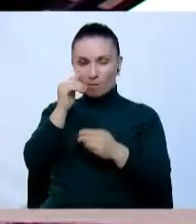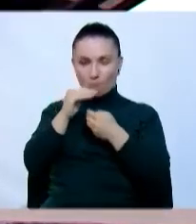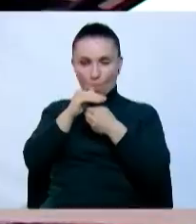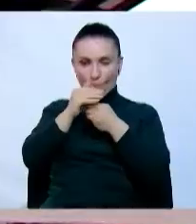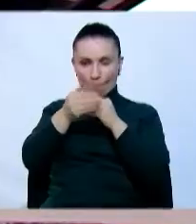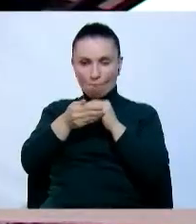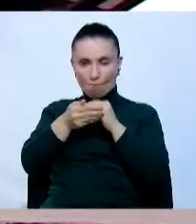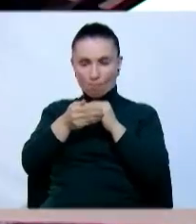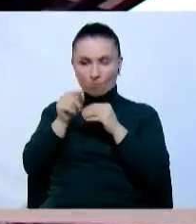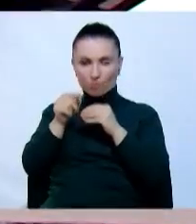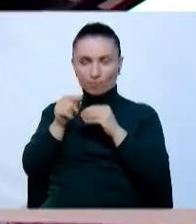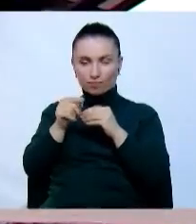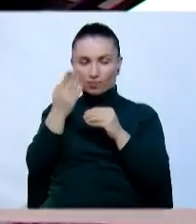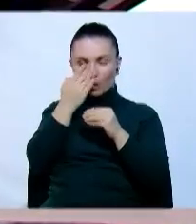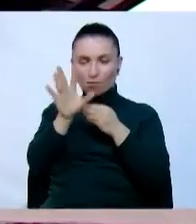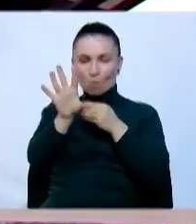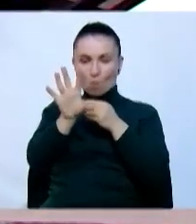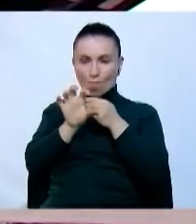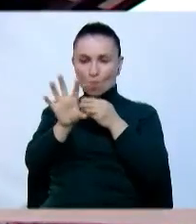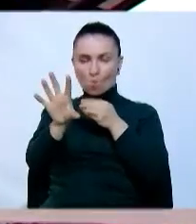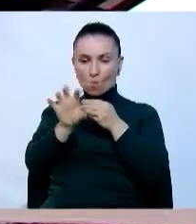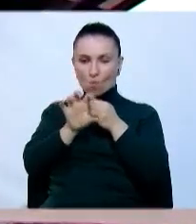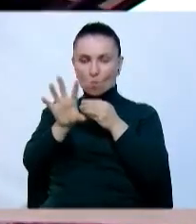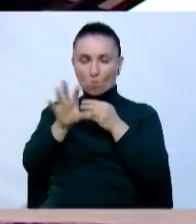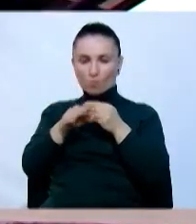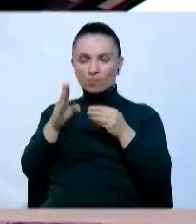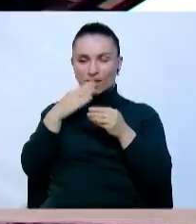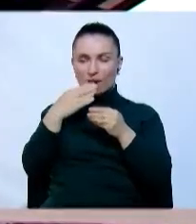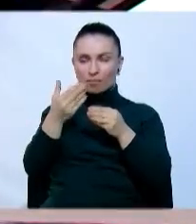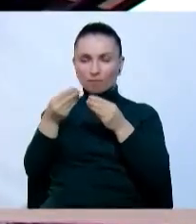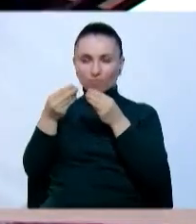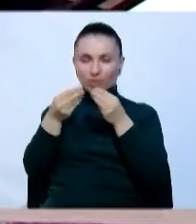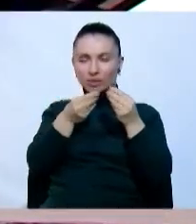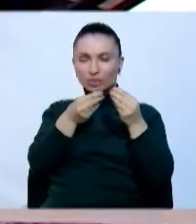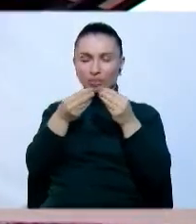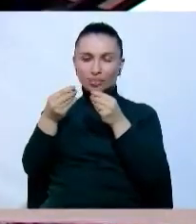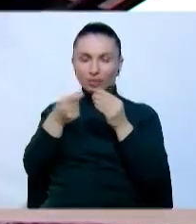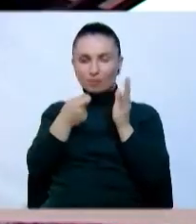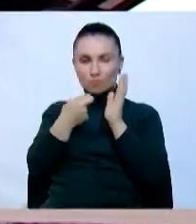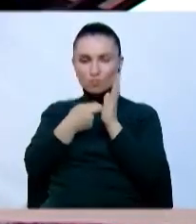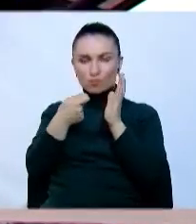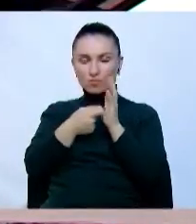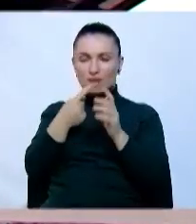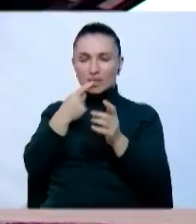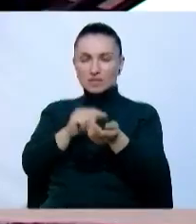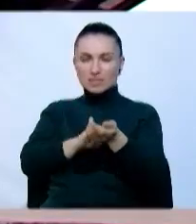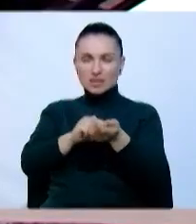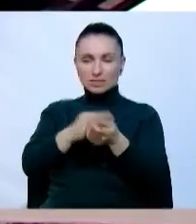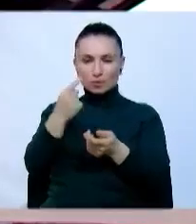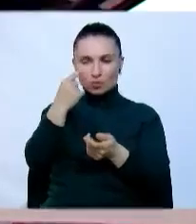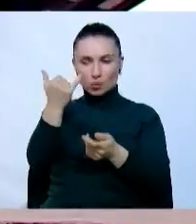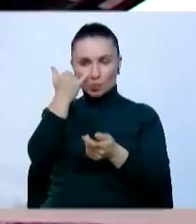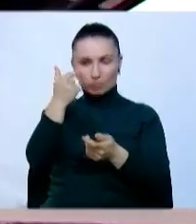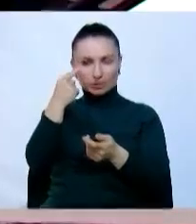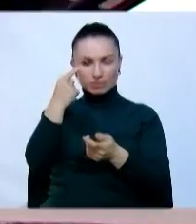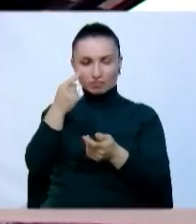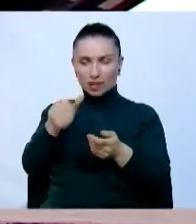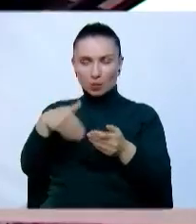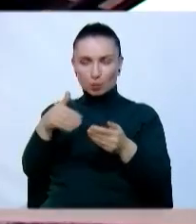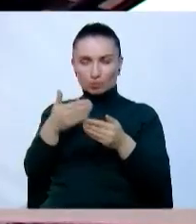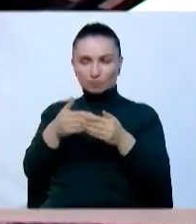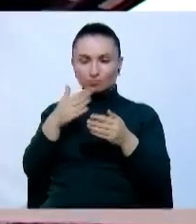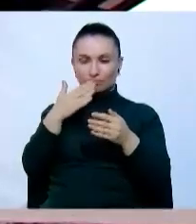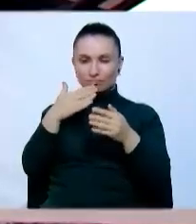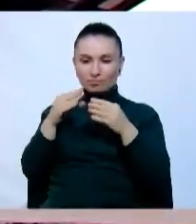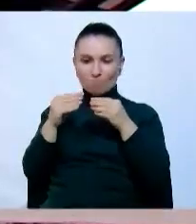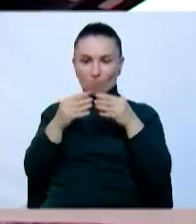თვალის რქოვანა იკვებება ჟანგბადით და წყალწყვეტნამით, რომელიც არსებობს თვალში, იმიტომ რომ რქოვანას არ აქვს სისხლძაღლოვანი ქსელი, რომელიც მას